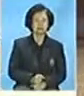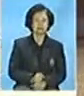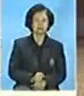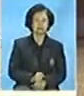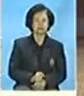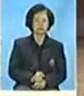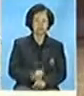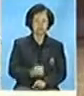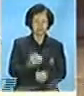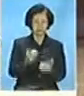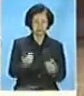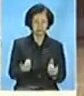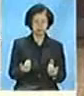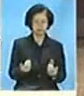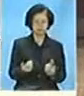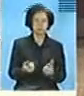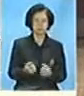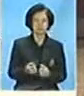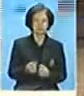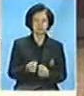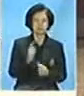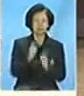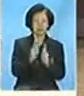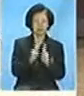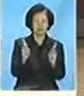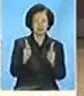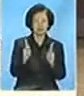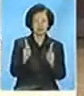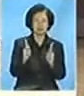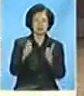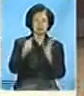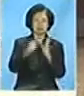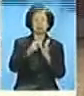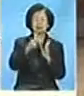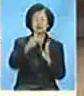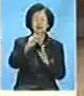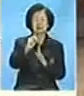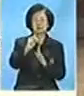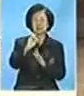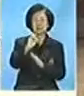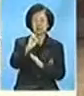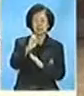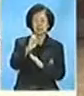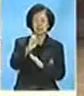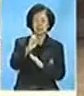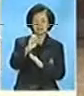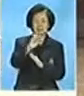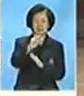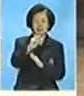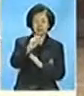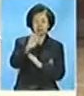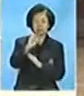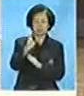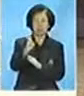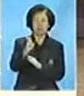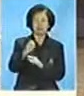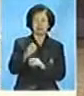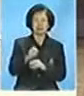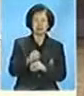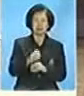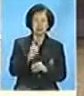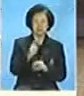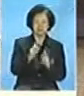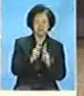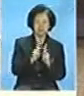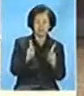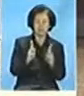สำหรับปัจจุบันเป็นกรรมการเนติบัณฑิตยสภาในพระบรมราชูปถัมภ์เป็นกรรม